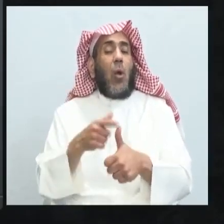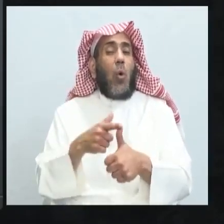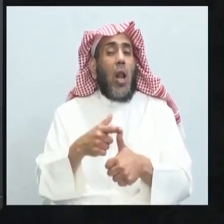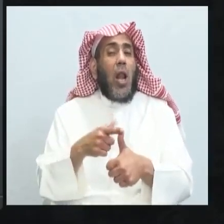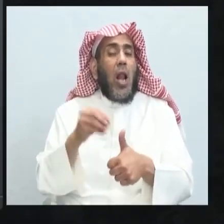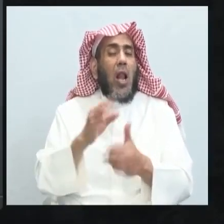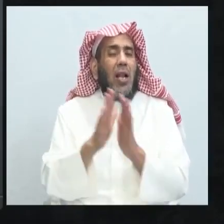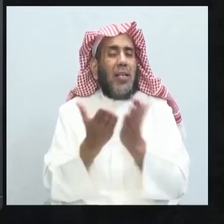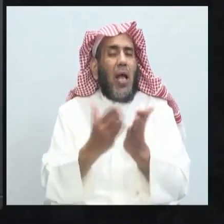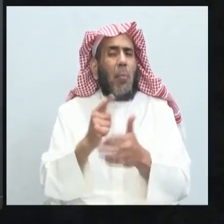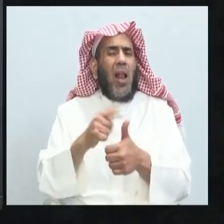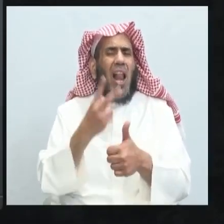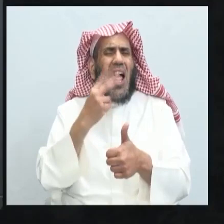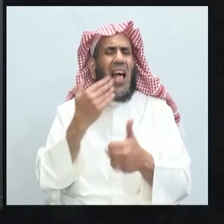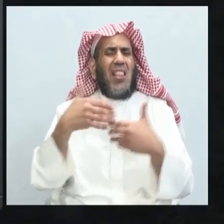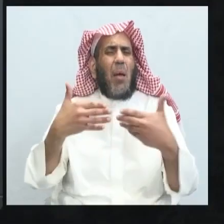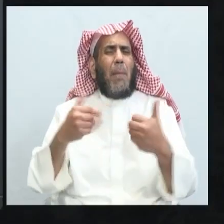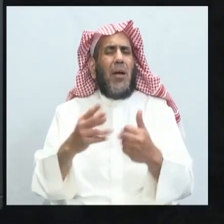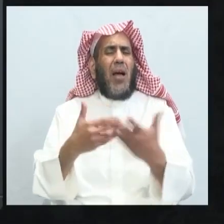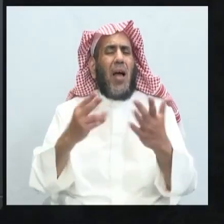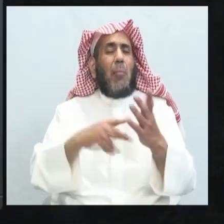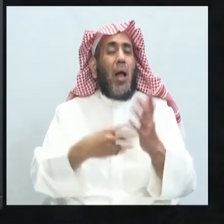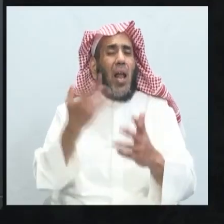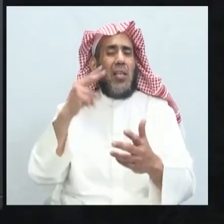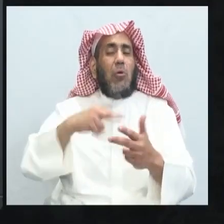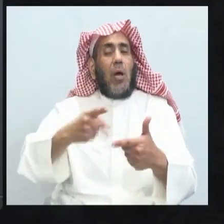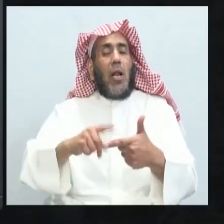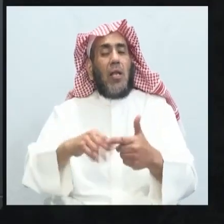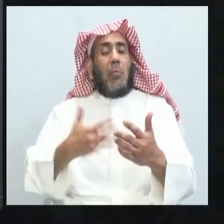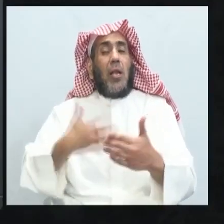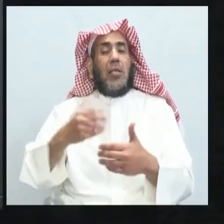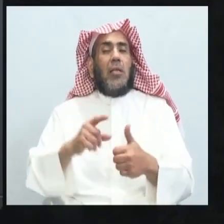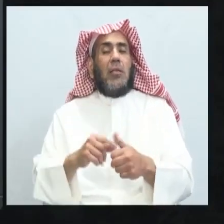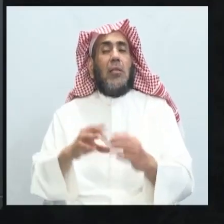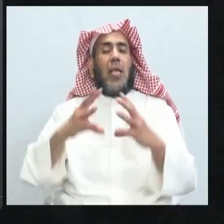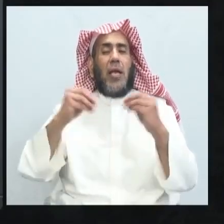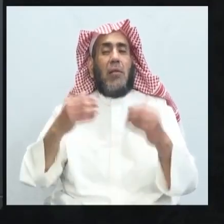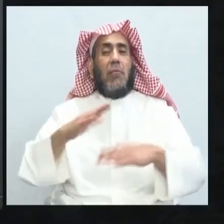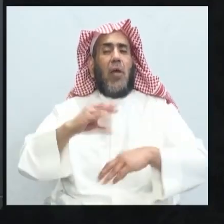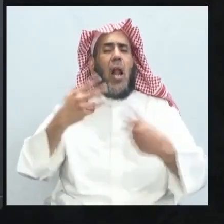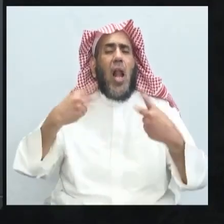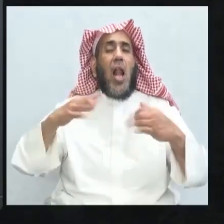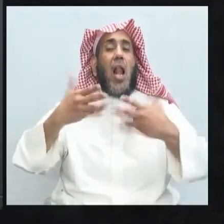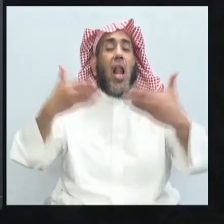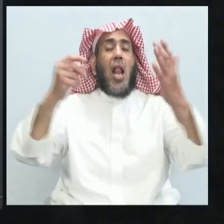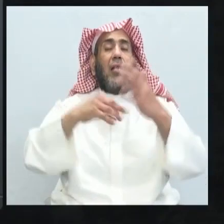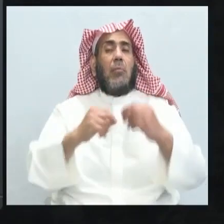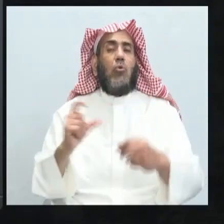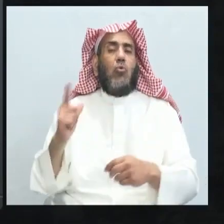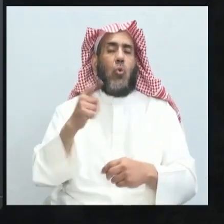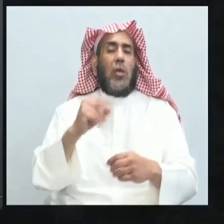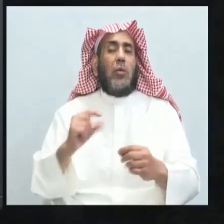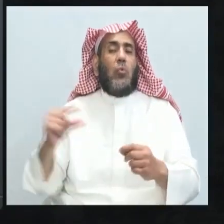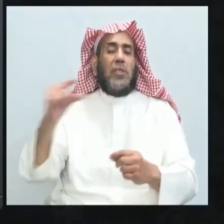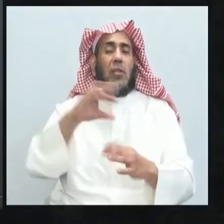عن الادب القديم والقسم الثاني فيه الادب الحديث بدانا بالادب وتعريف الادب لغه واصطلاحا ثم